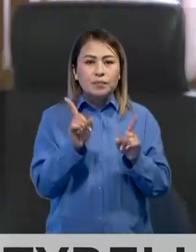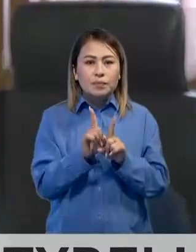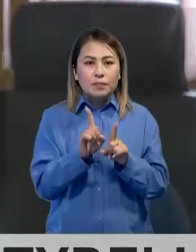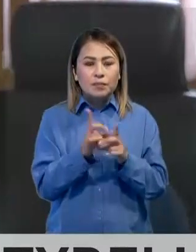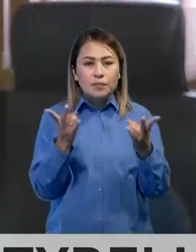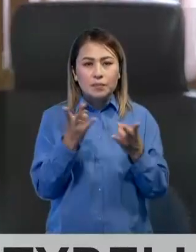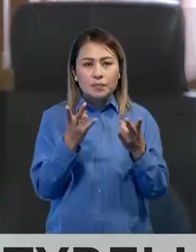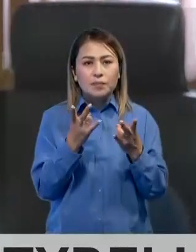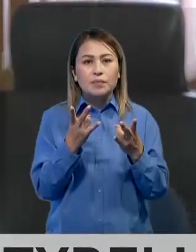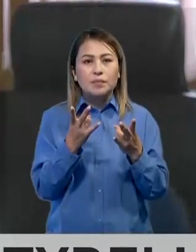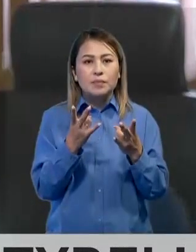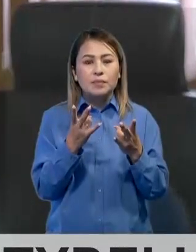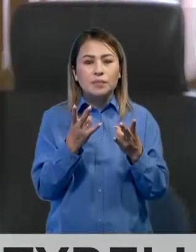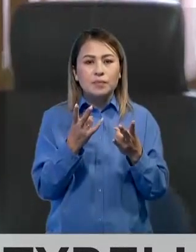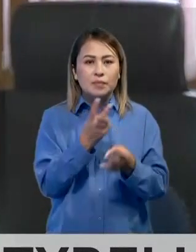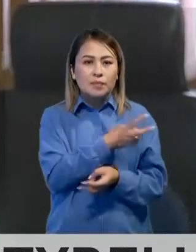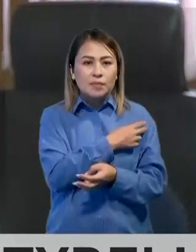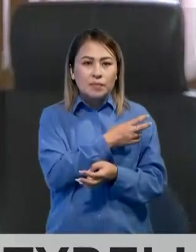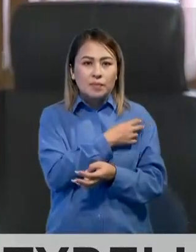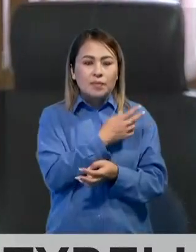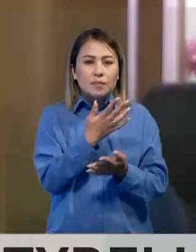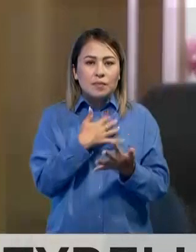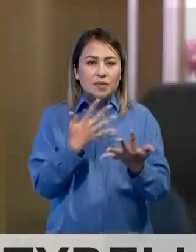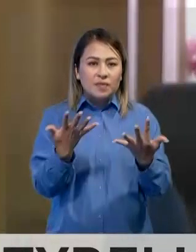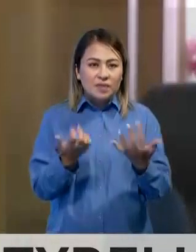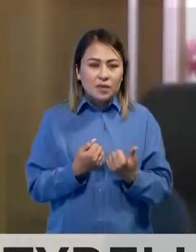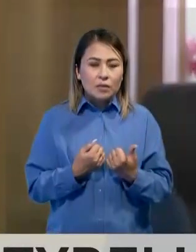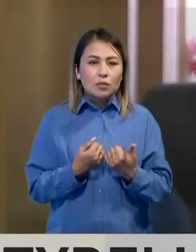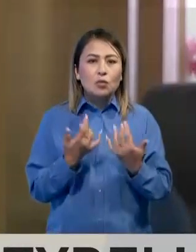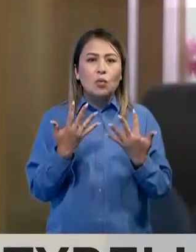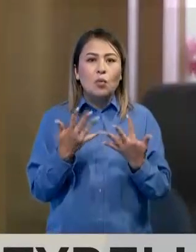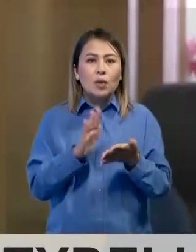керек бізге. Тағы инфекционист келсе аламыз. Оларға